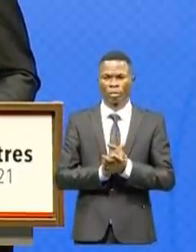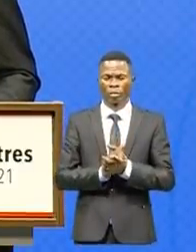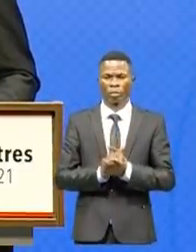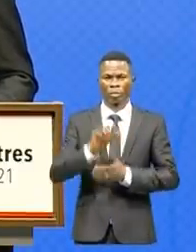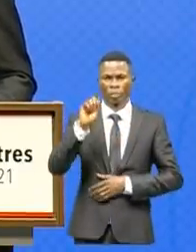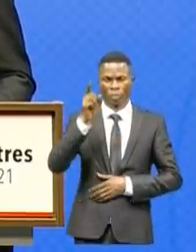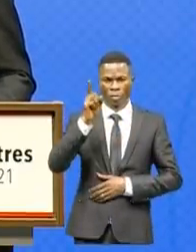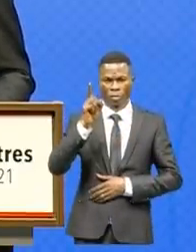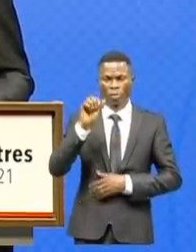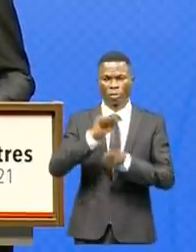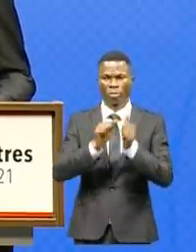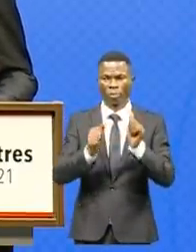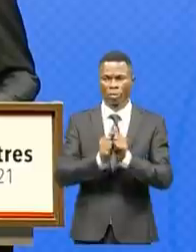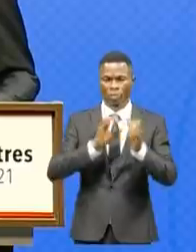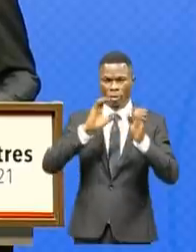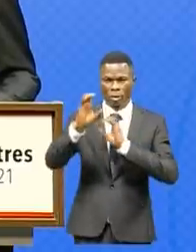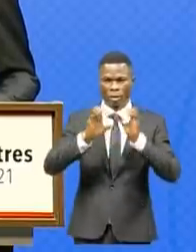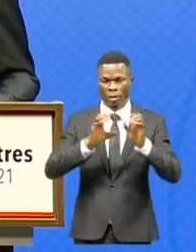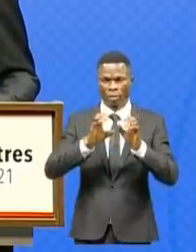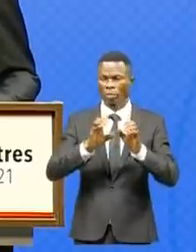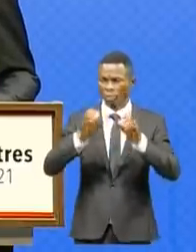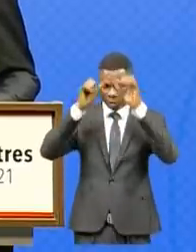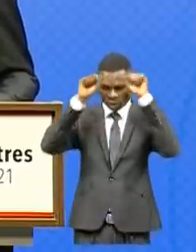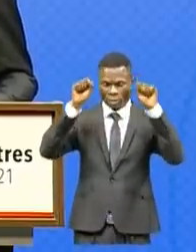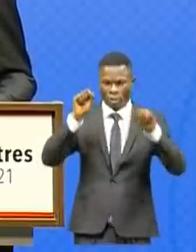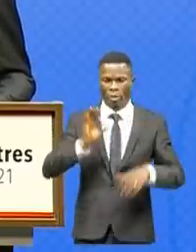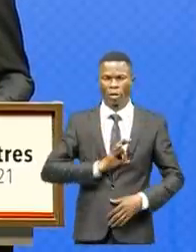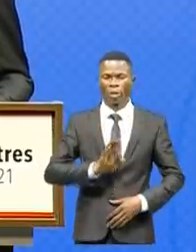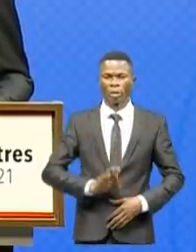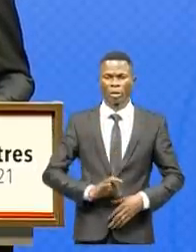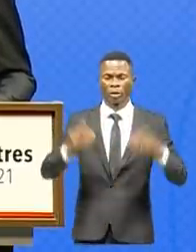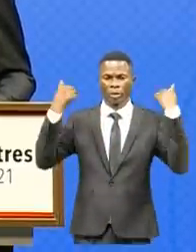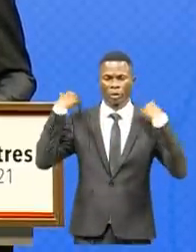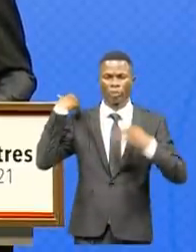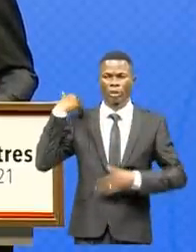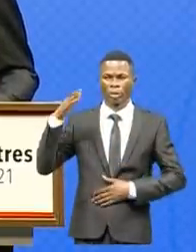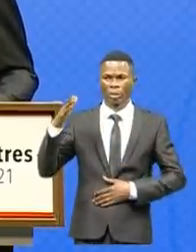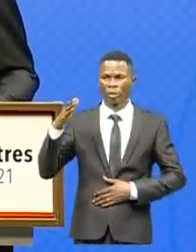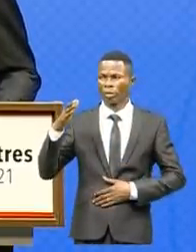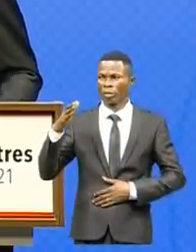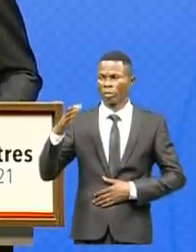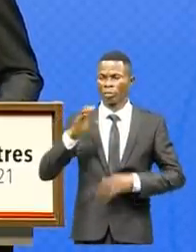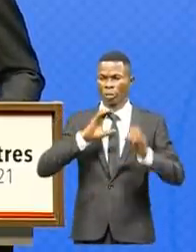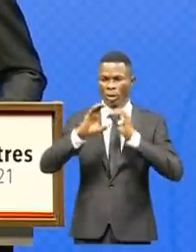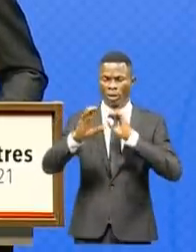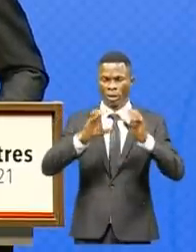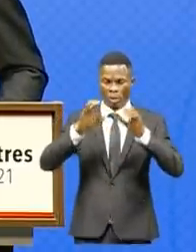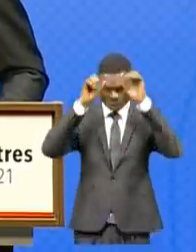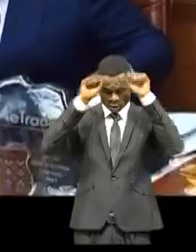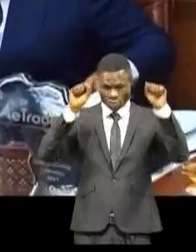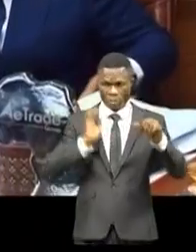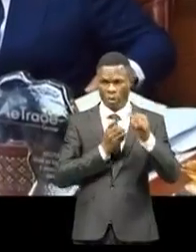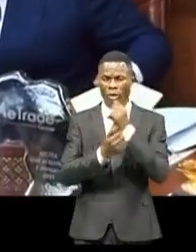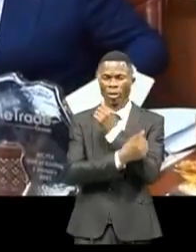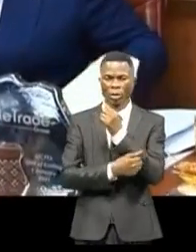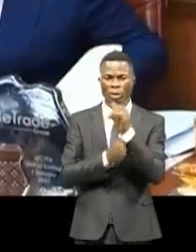1. Au sujet de la communication du président de la République, chef de l'État. La communication du président de la République